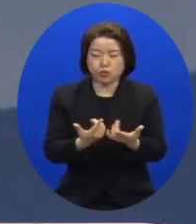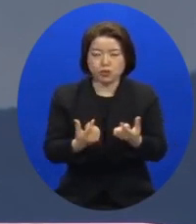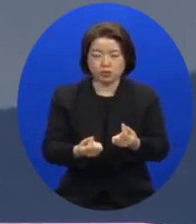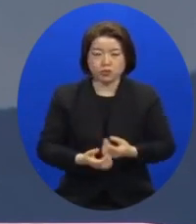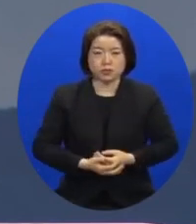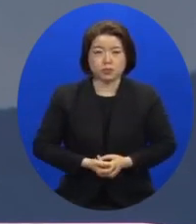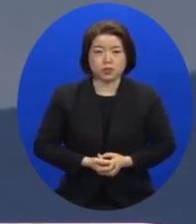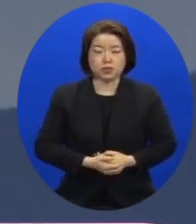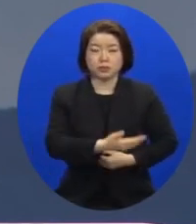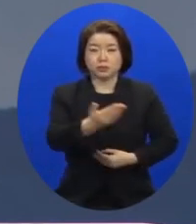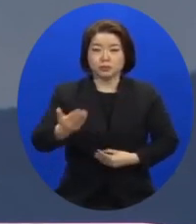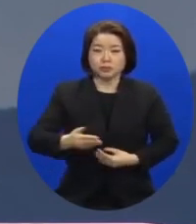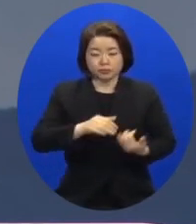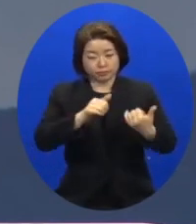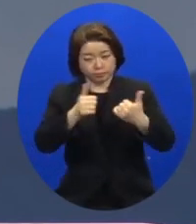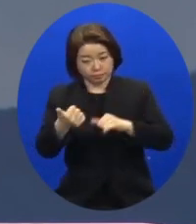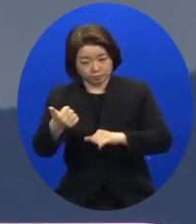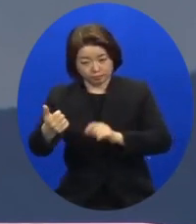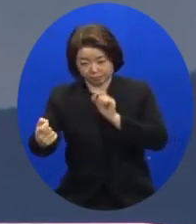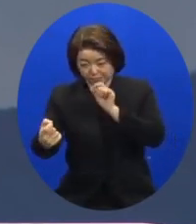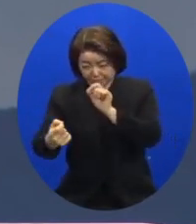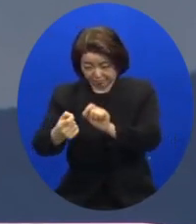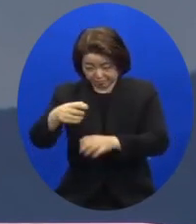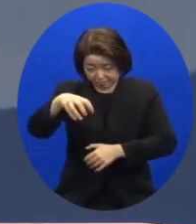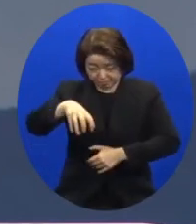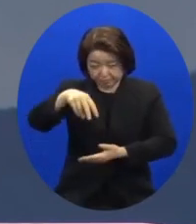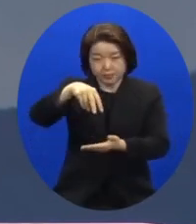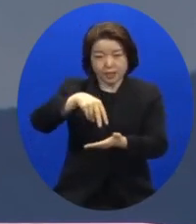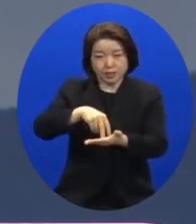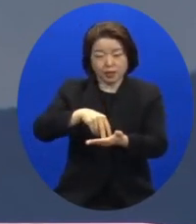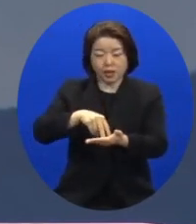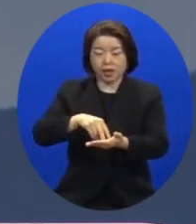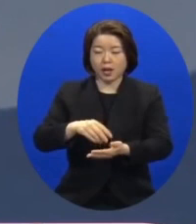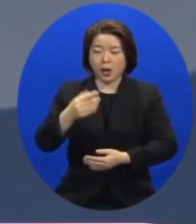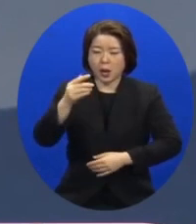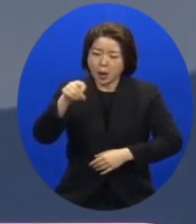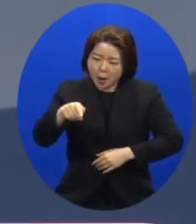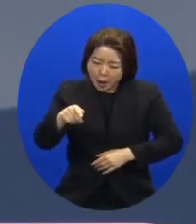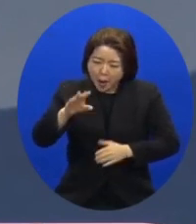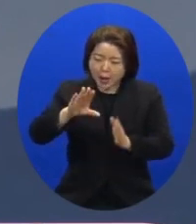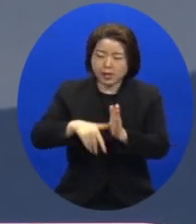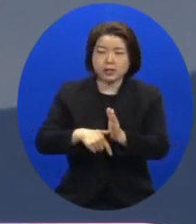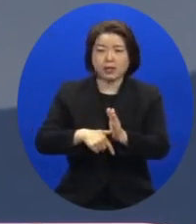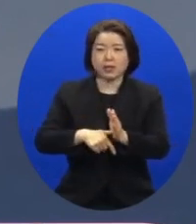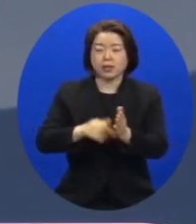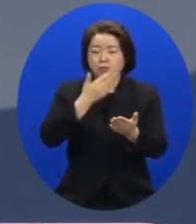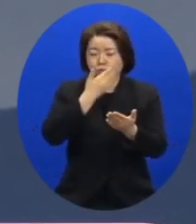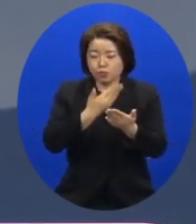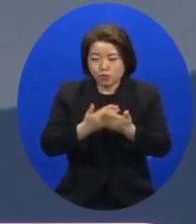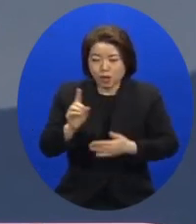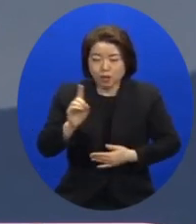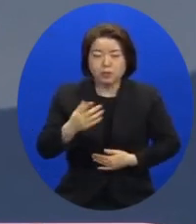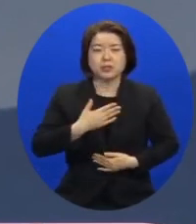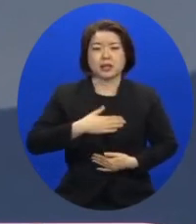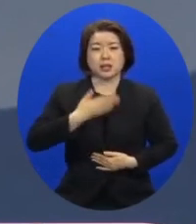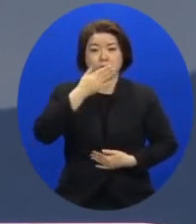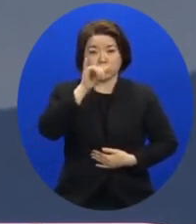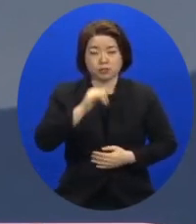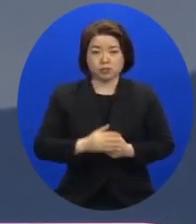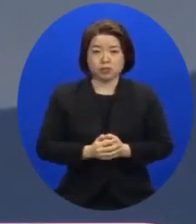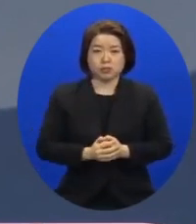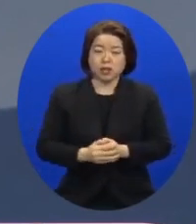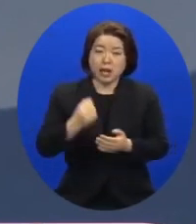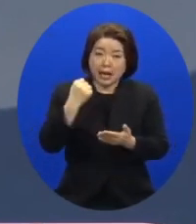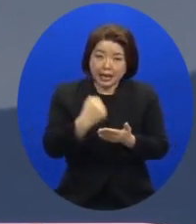여러분 죽음 앞에 서야 비로소 무엇이 중요한 것인지를 알게 됩니다 안타까운 것은